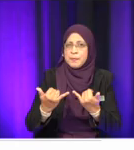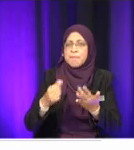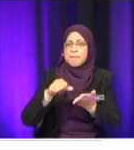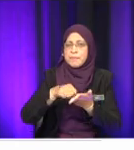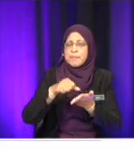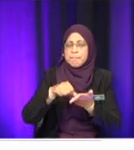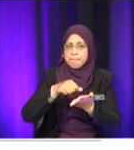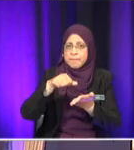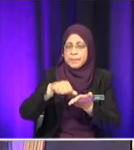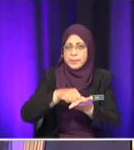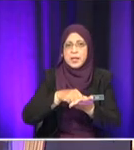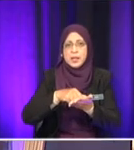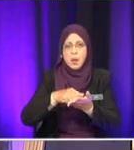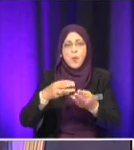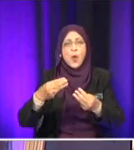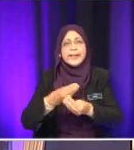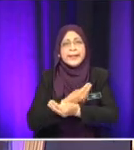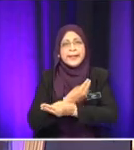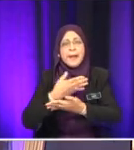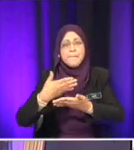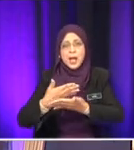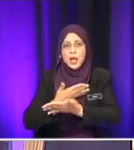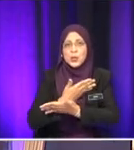adalah era modernism oke